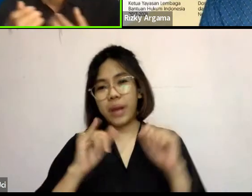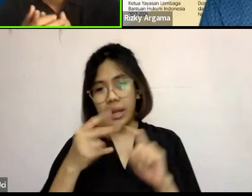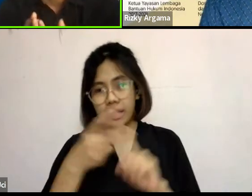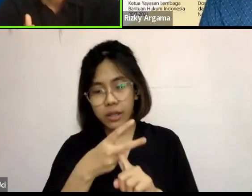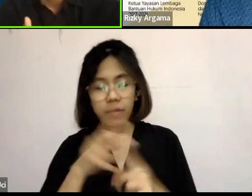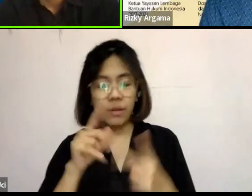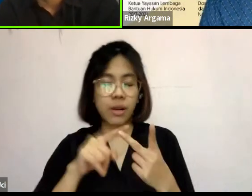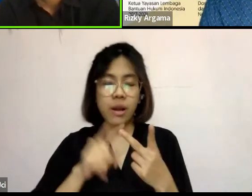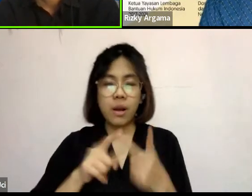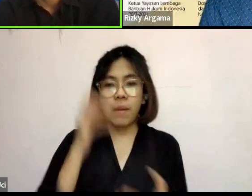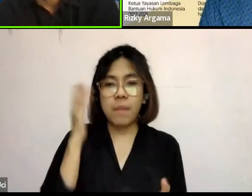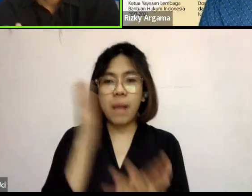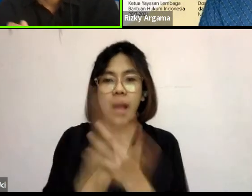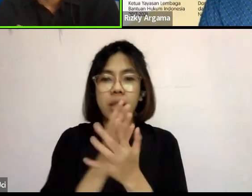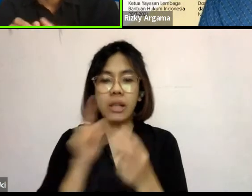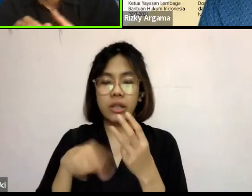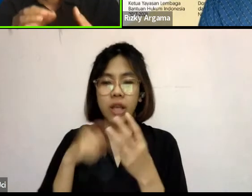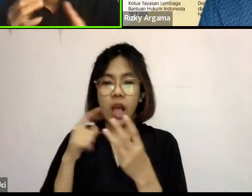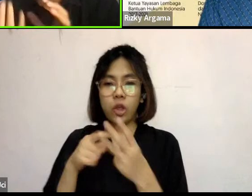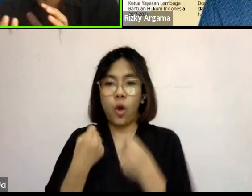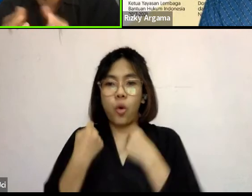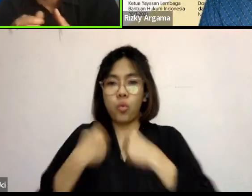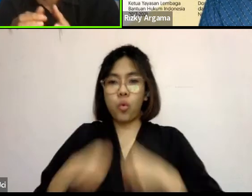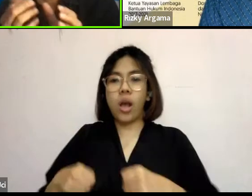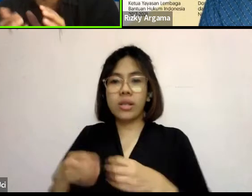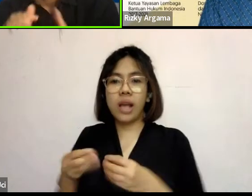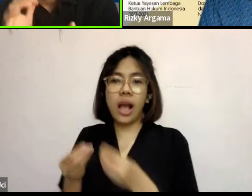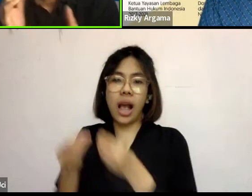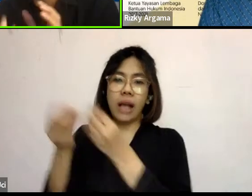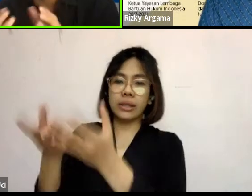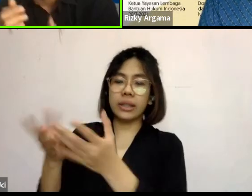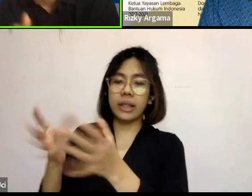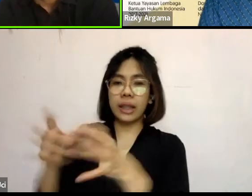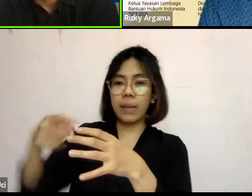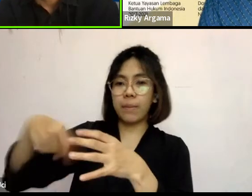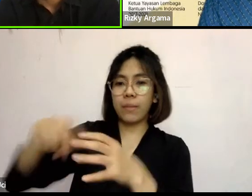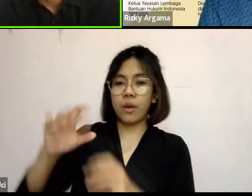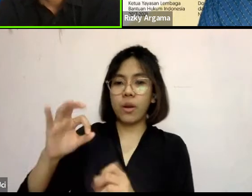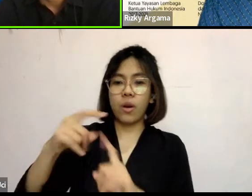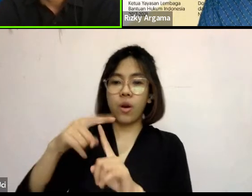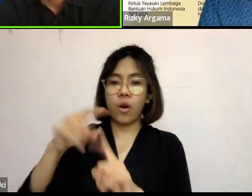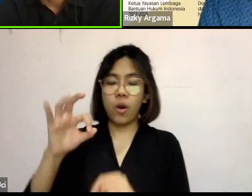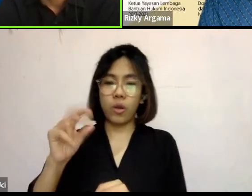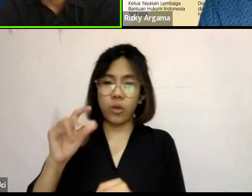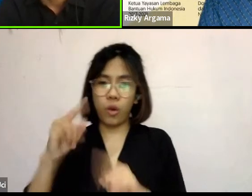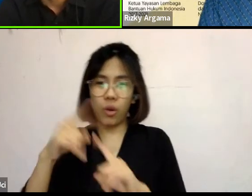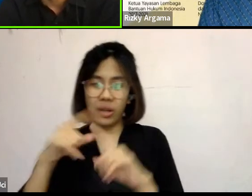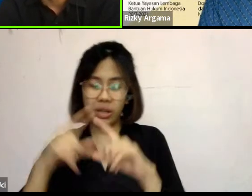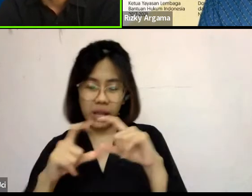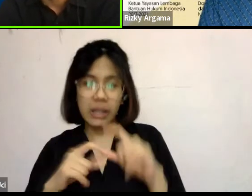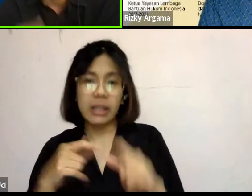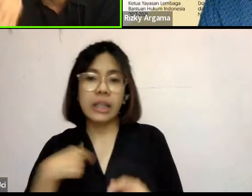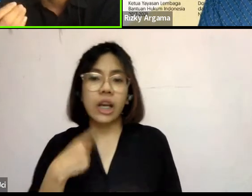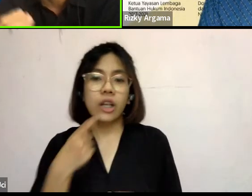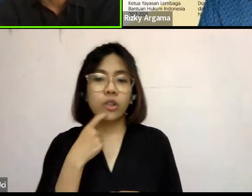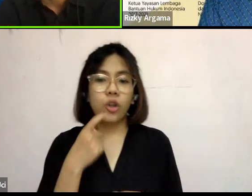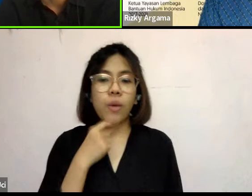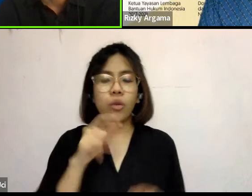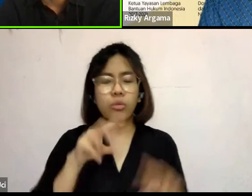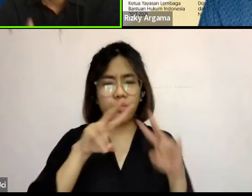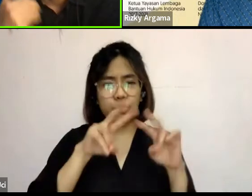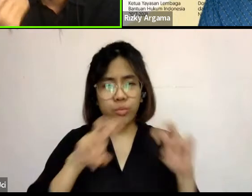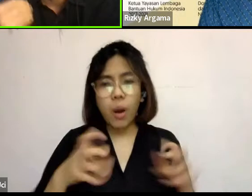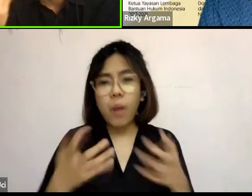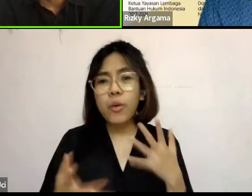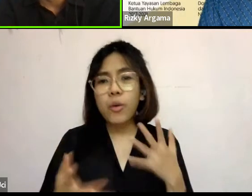apa memberikan kuasa yang lebih kepada otoritas Saya melihat sisi yang lain jangan-jangan ada-ada dalam praktek perancangan peraturan atau